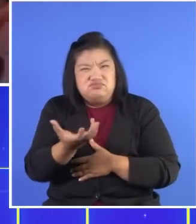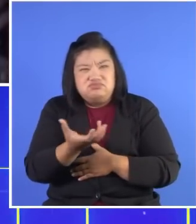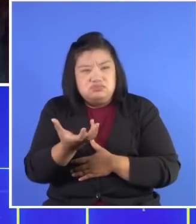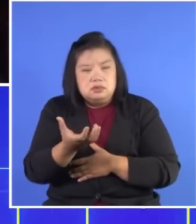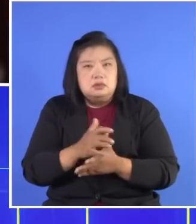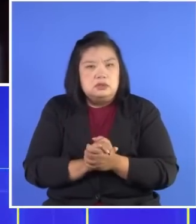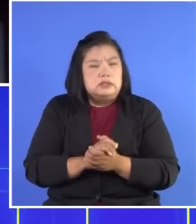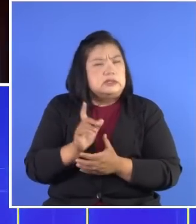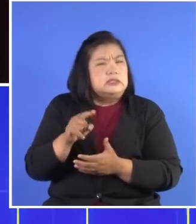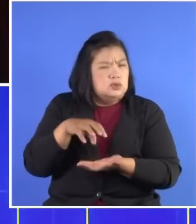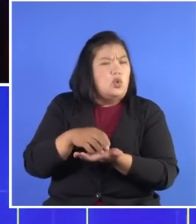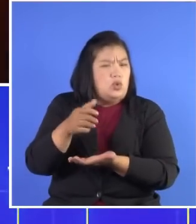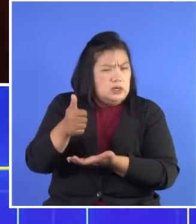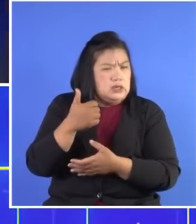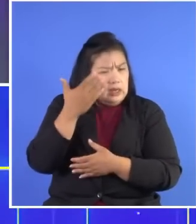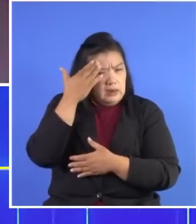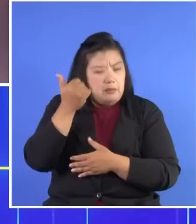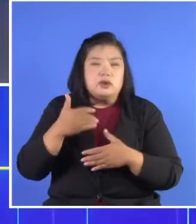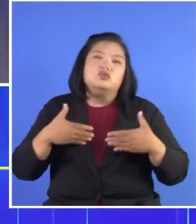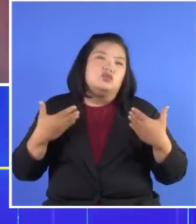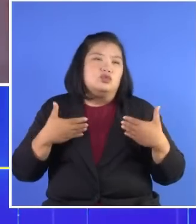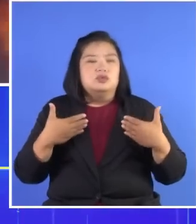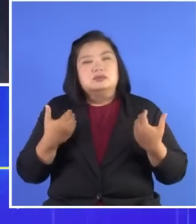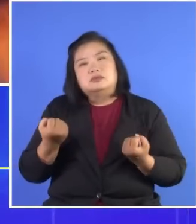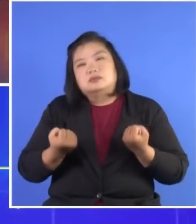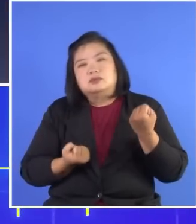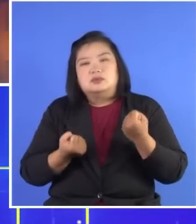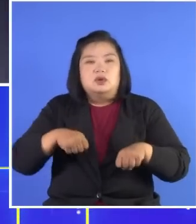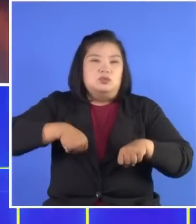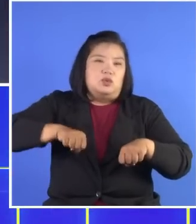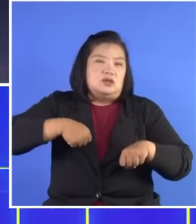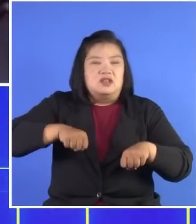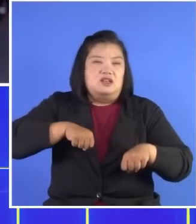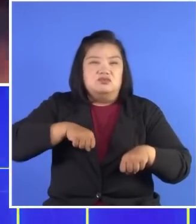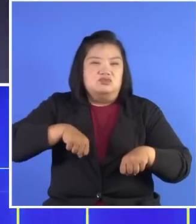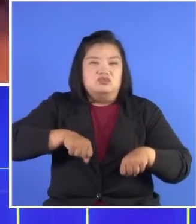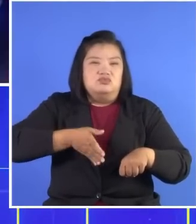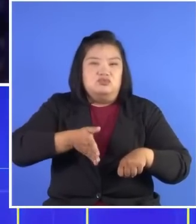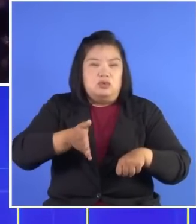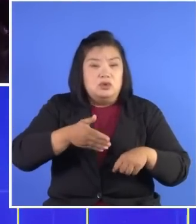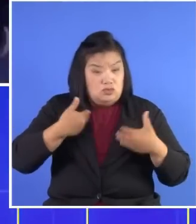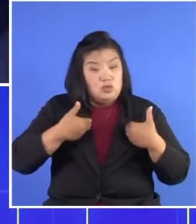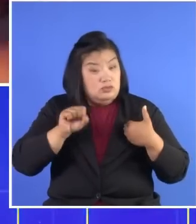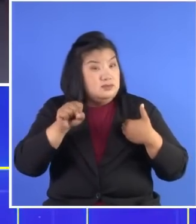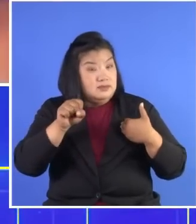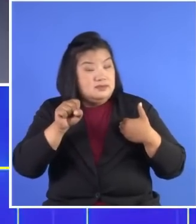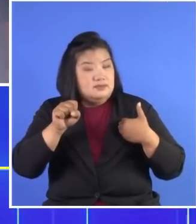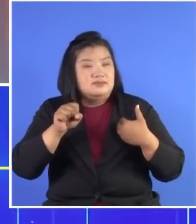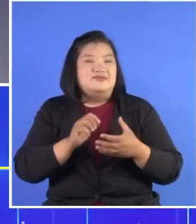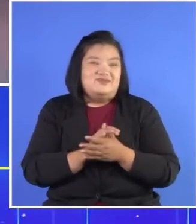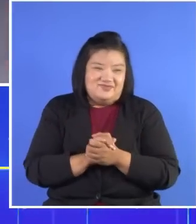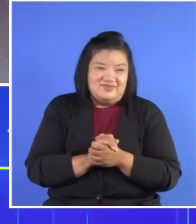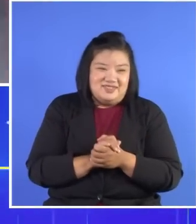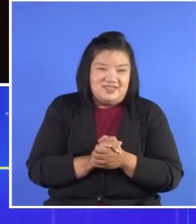บุญวาสนาอยู่ที่ได้นั่งรถเข็นผักนะคะแล้วก็มีมีมอเตอร์ไซค์ลากไปแบบนี้นะคะว่าเอ่อพระ